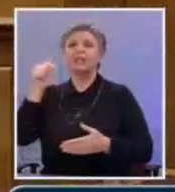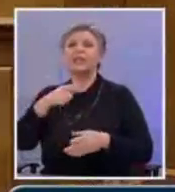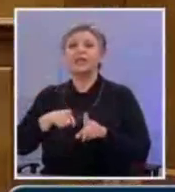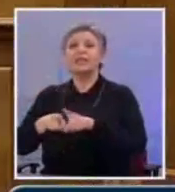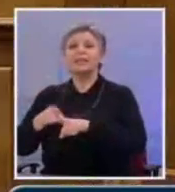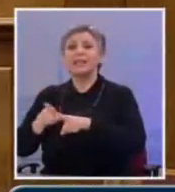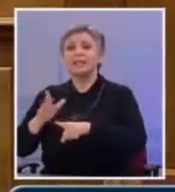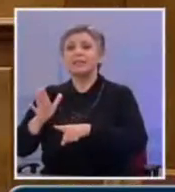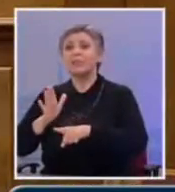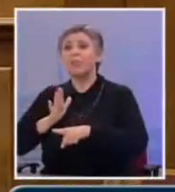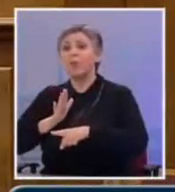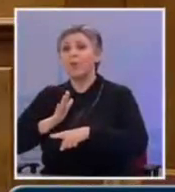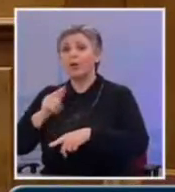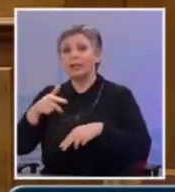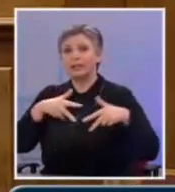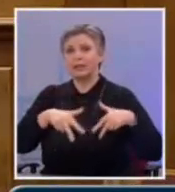θα αποκατασταθεί.